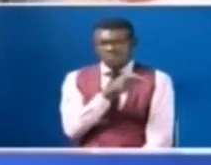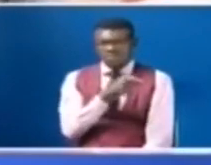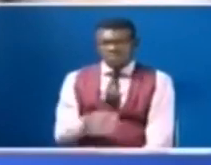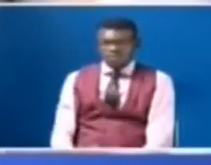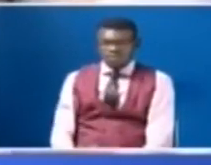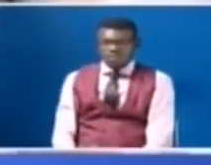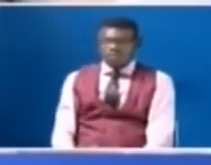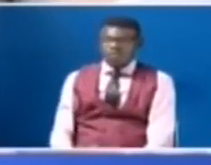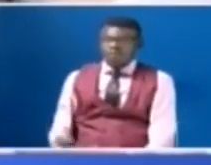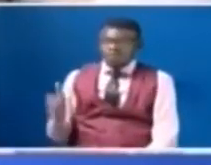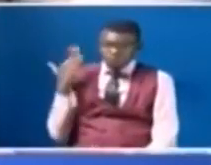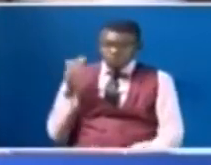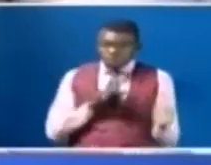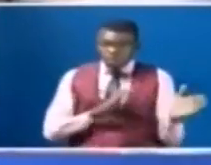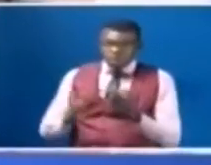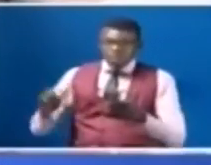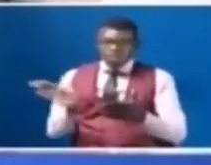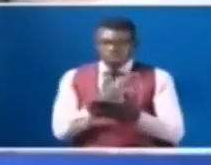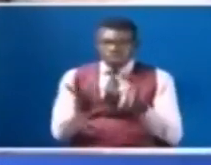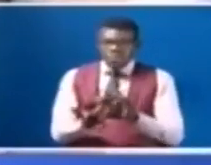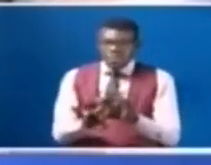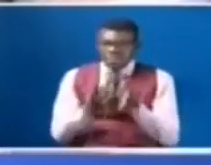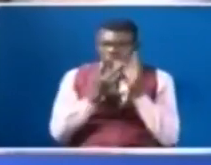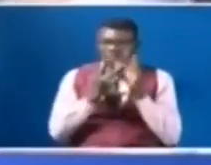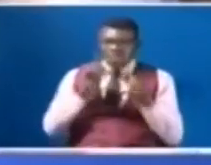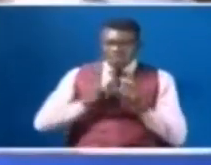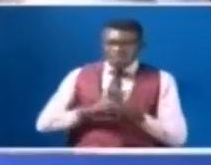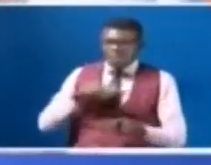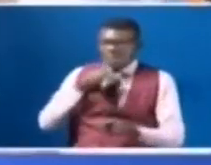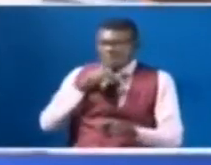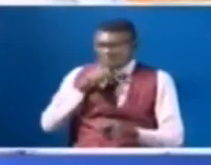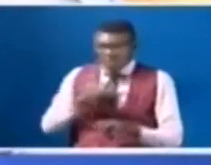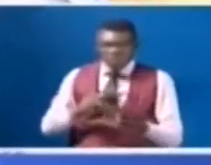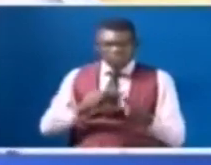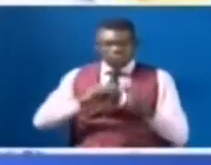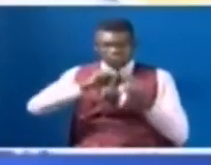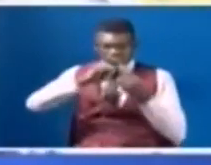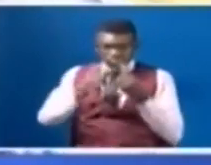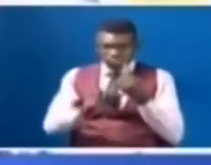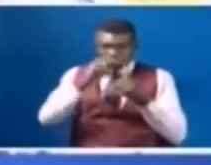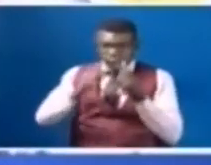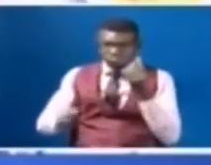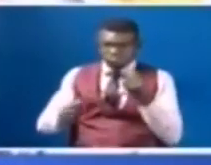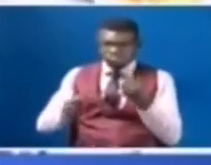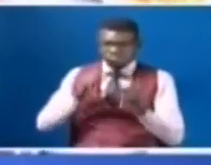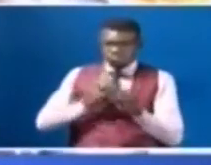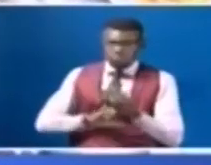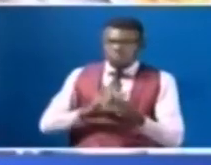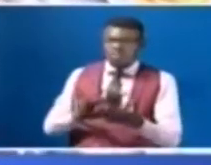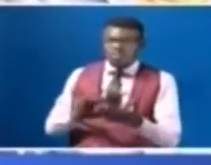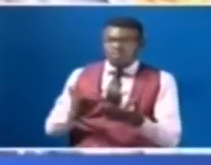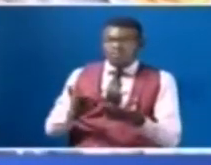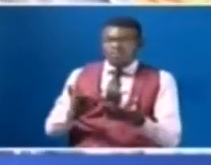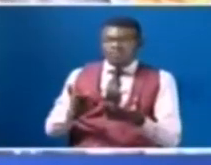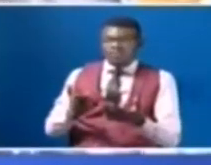Alikuwa aimbiwa wimbo speciali wa tohara ambao huimbiwa tu mvulana anapotolewa mtoni tayari kukabiliana na kisu cha ngariba.